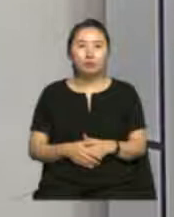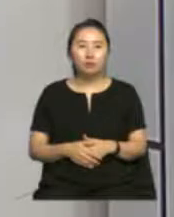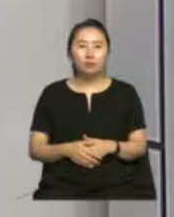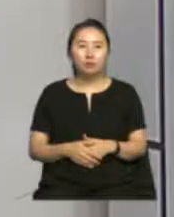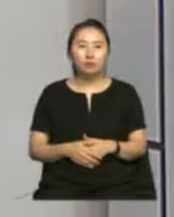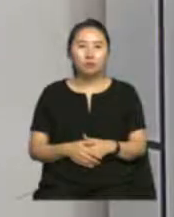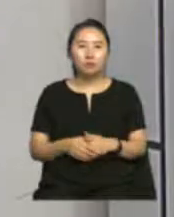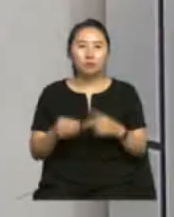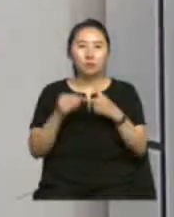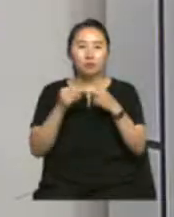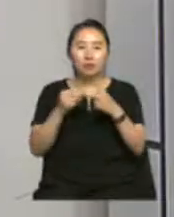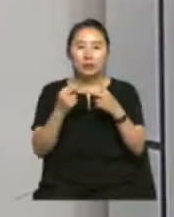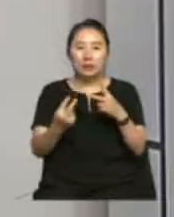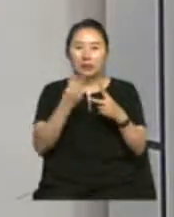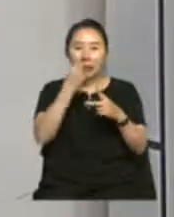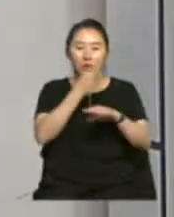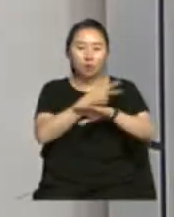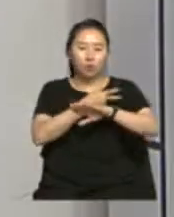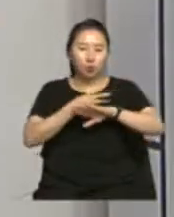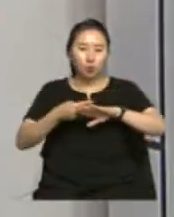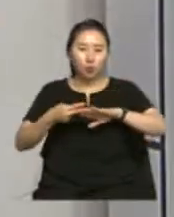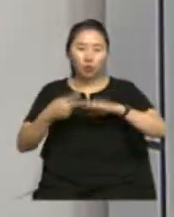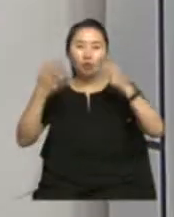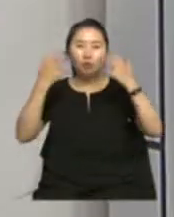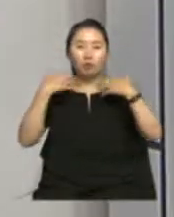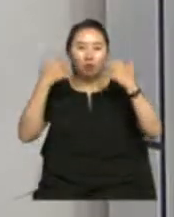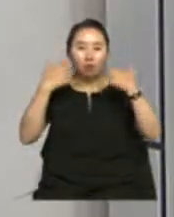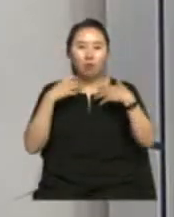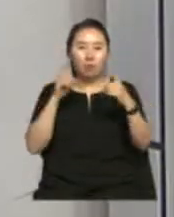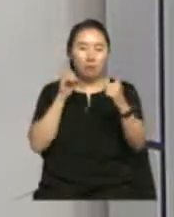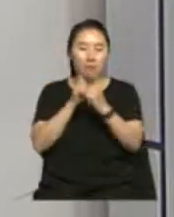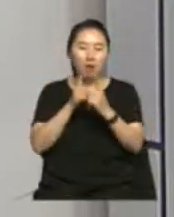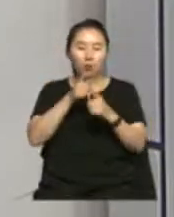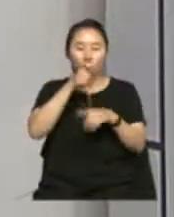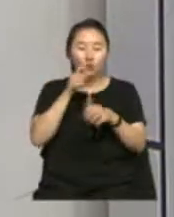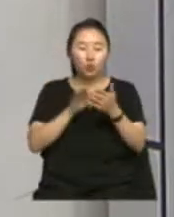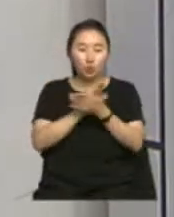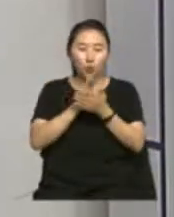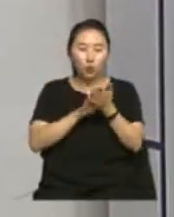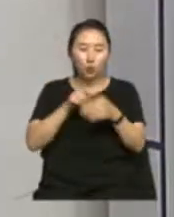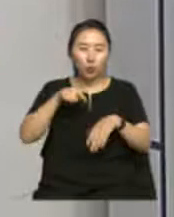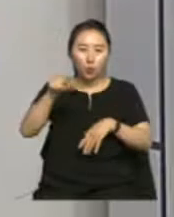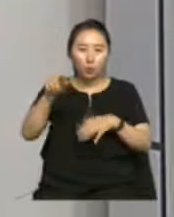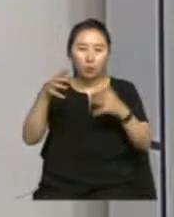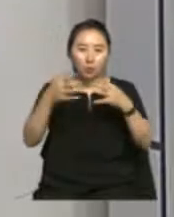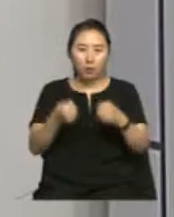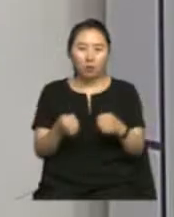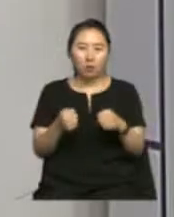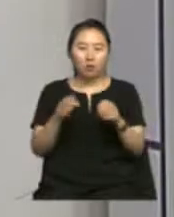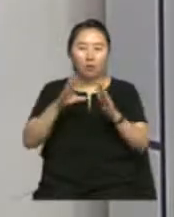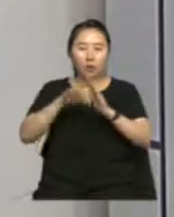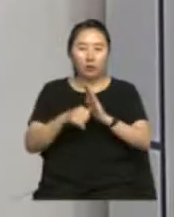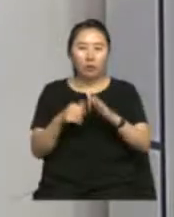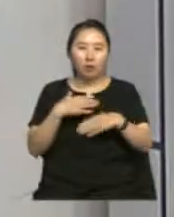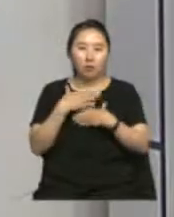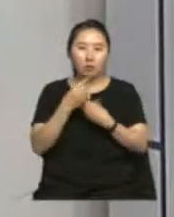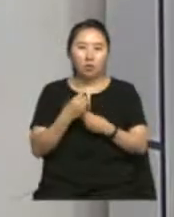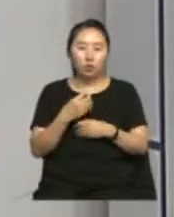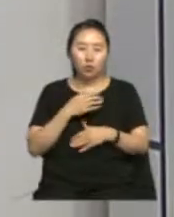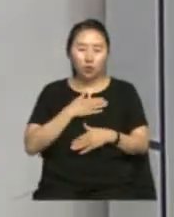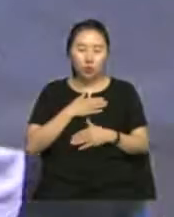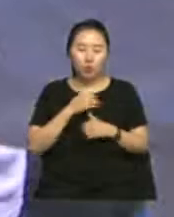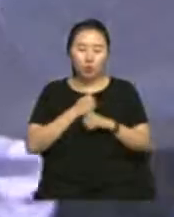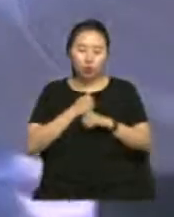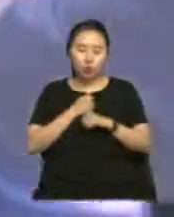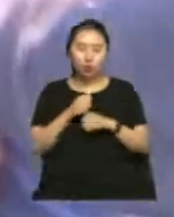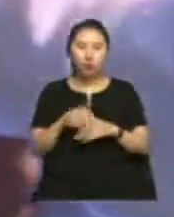네, 두 번째 키워드, 생존 수영입니다. 무더운 여름을 맞아 물놀이 떠나시는 분들 많으실 겁니다. 이럴 때일수록 안전에 유의하셔야